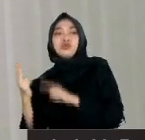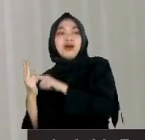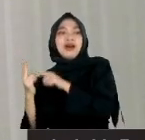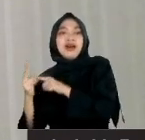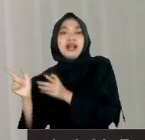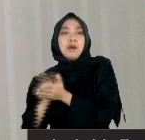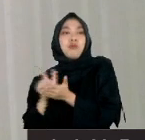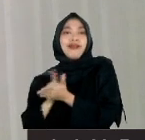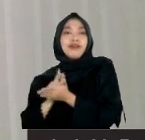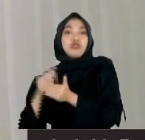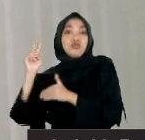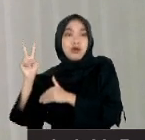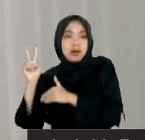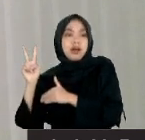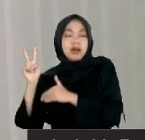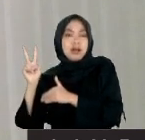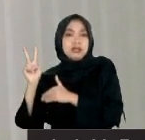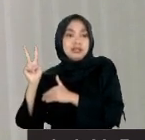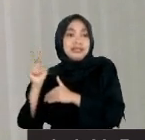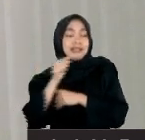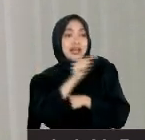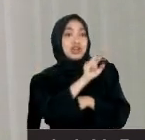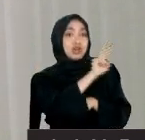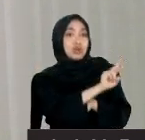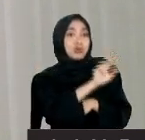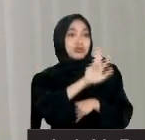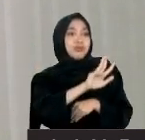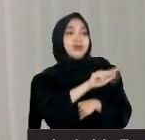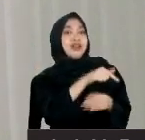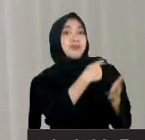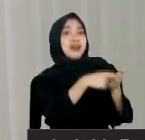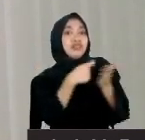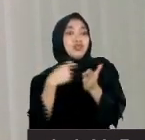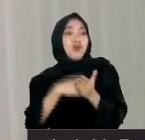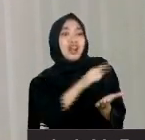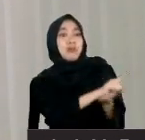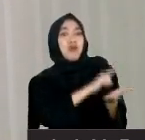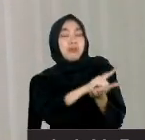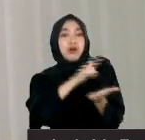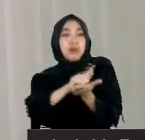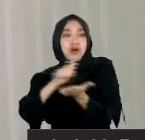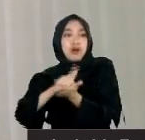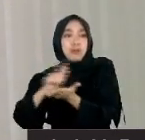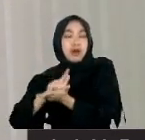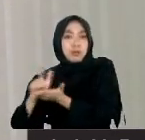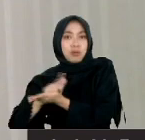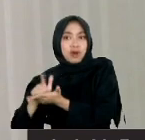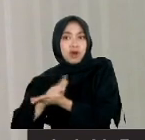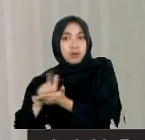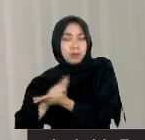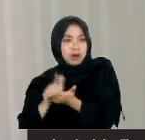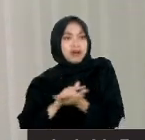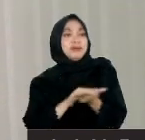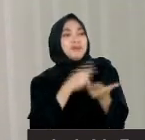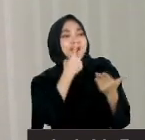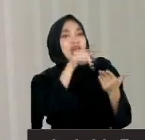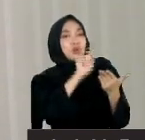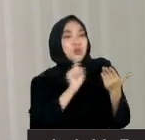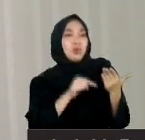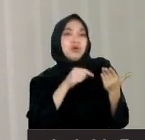menjadi laporan polisi. Untuk yang 29 pengaduannya sementara penelitian kita apakah sudah memenuhi unsur atau